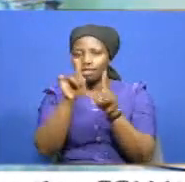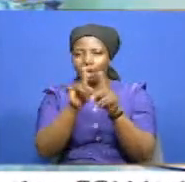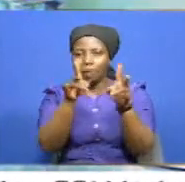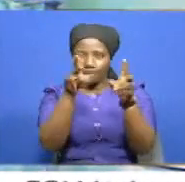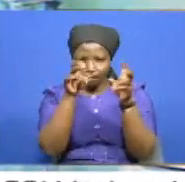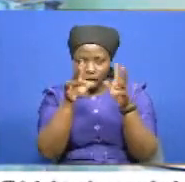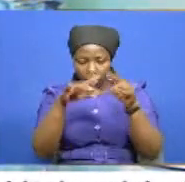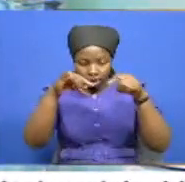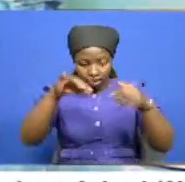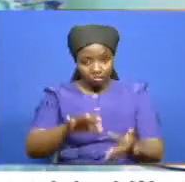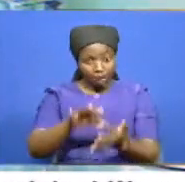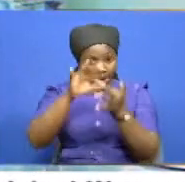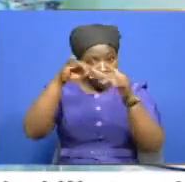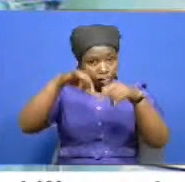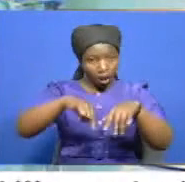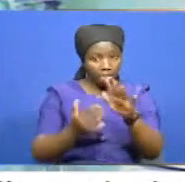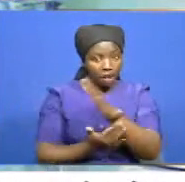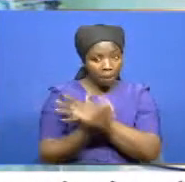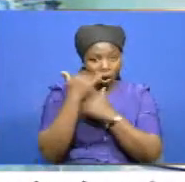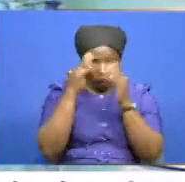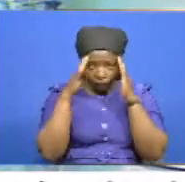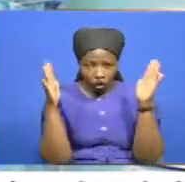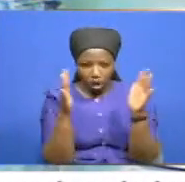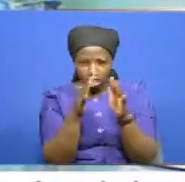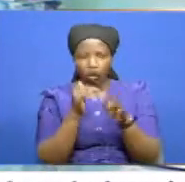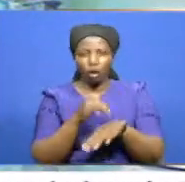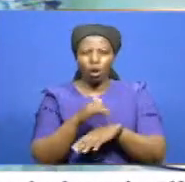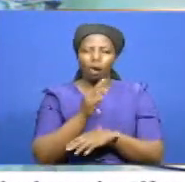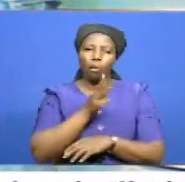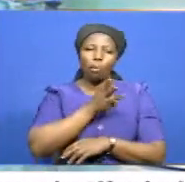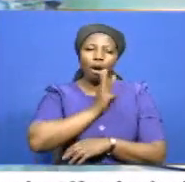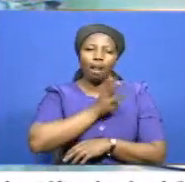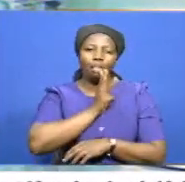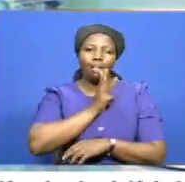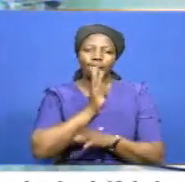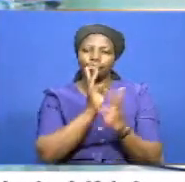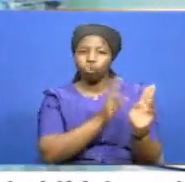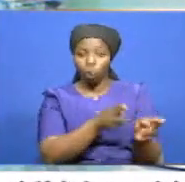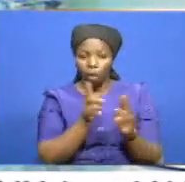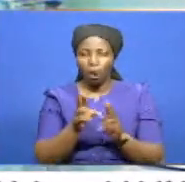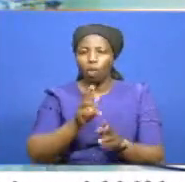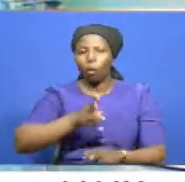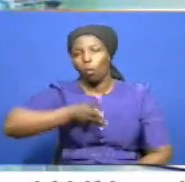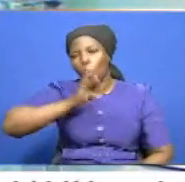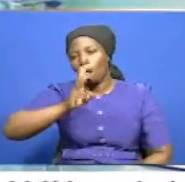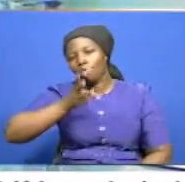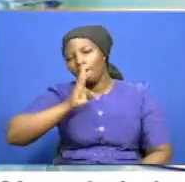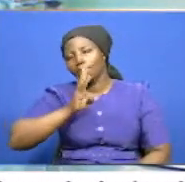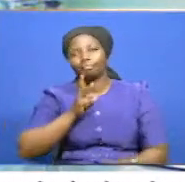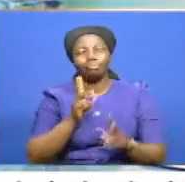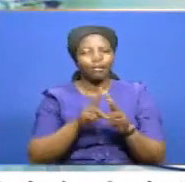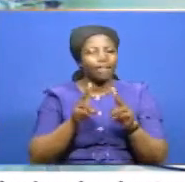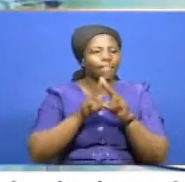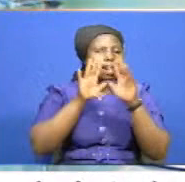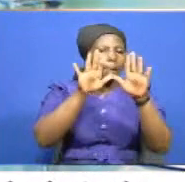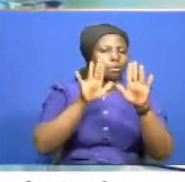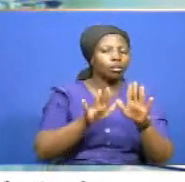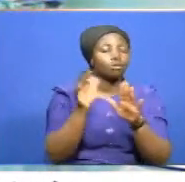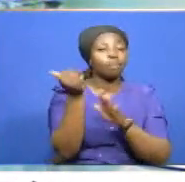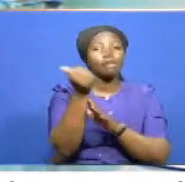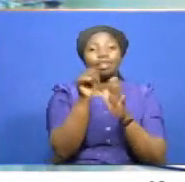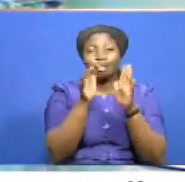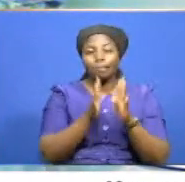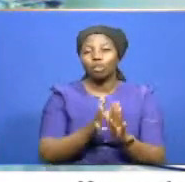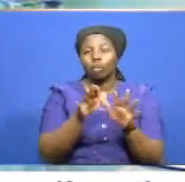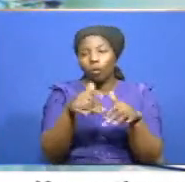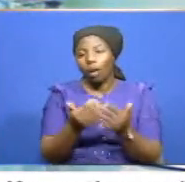leo tutakuwa tukiangazia masuala ya maji. Maji, unajua, kwa kawaida kwa binadamu yoyote ni kitu muhimu, ama ni rasilimali muhimu